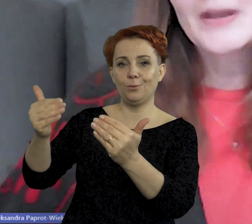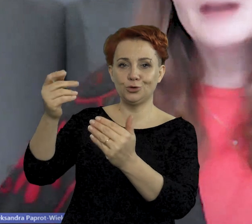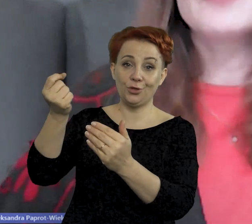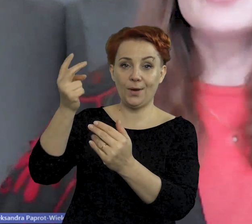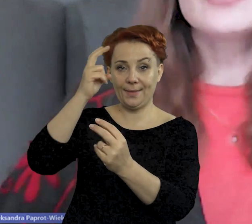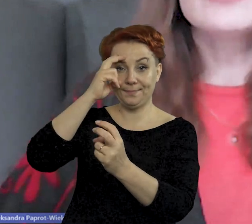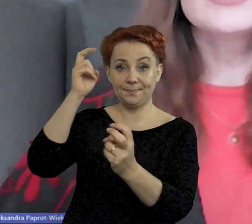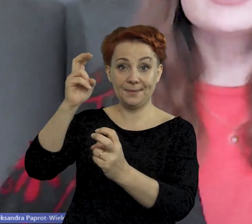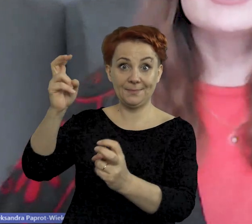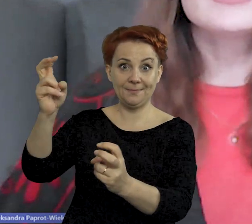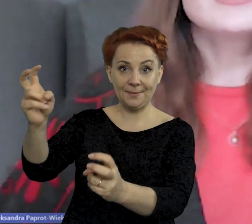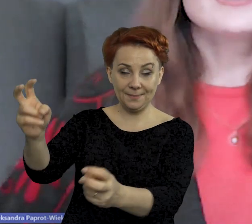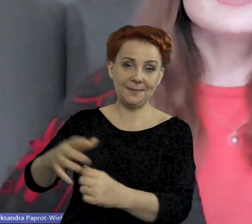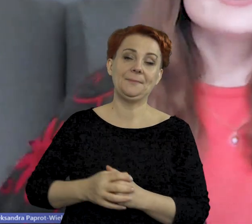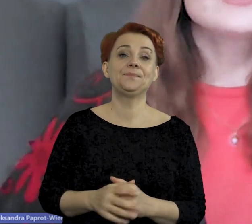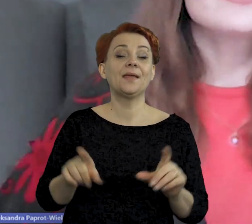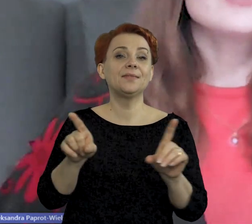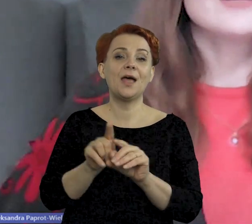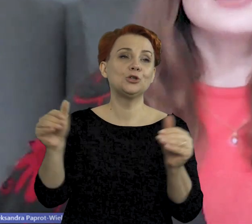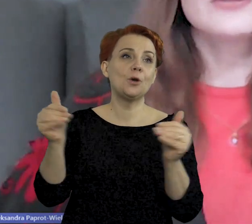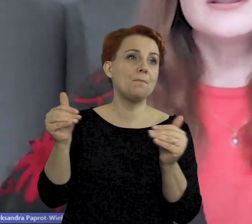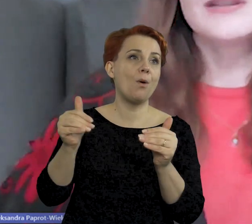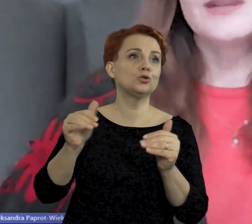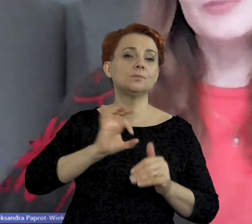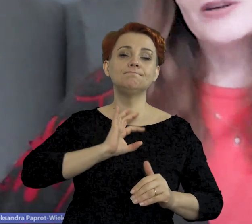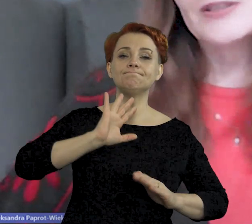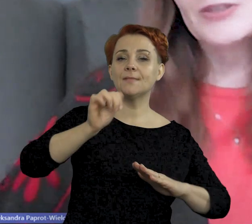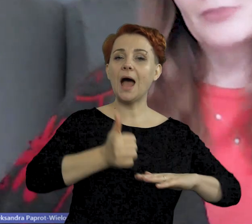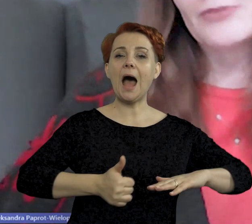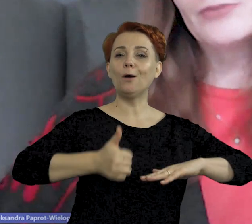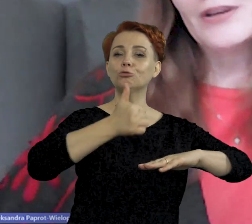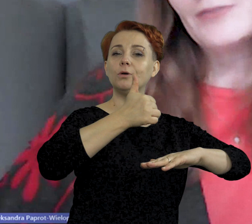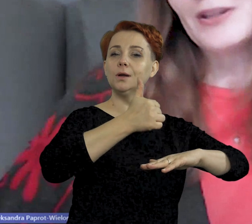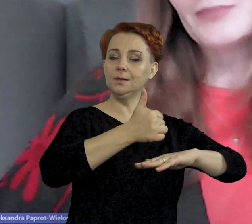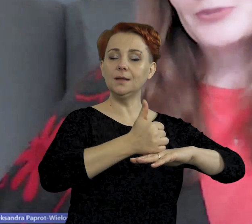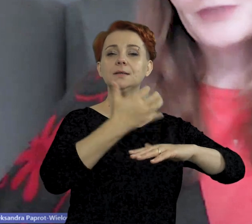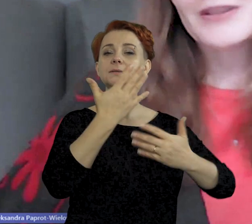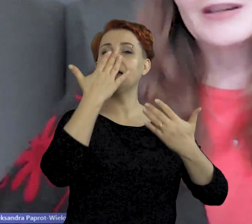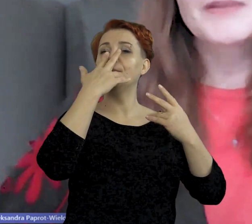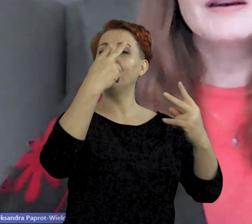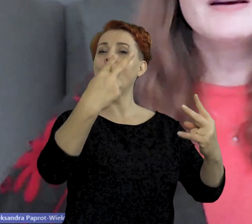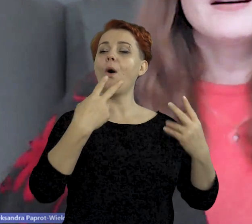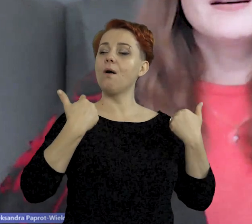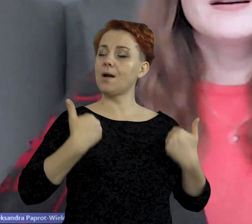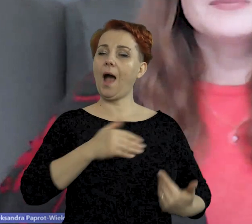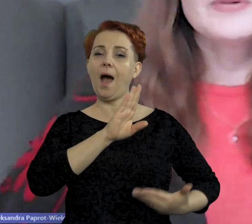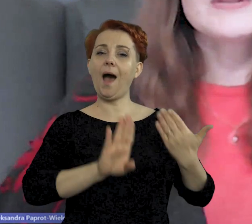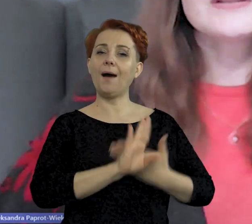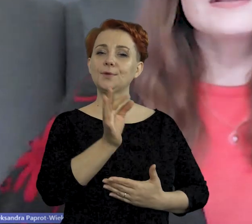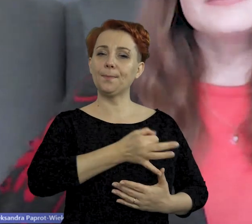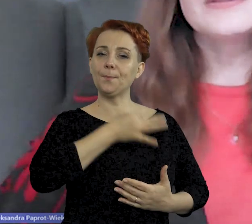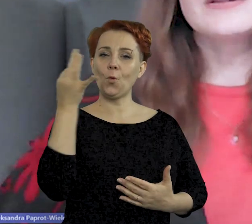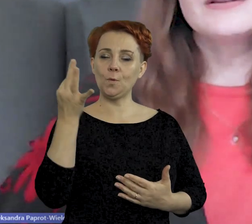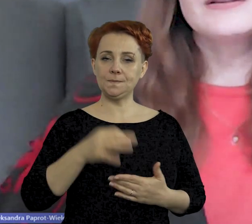konfabulować. Mogą też kreować swój autorytet tak, by pokazać się po prostu jak w najlepszym świetle.